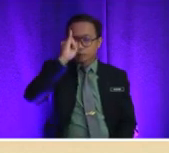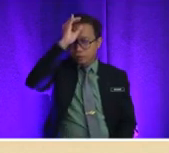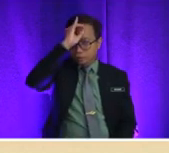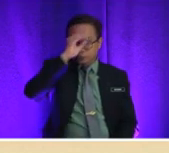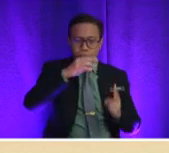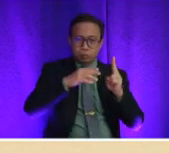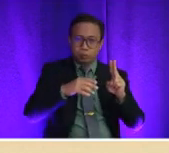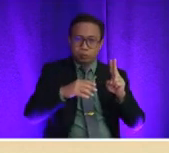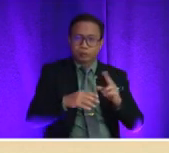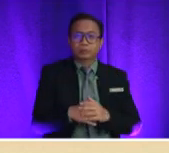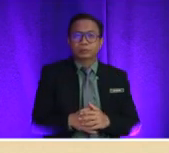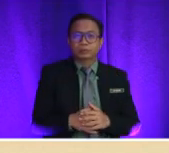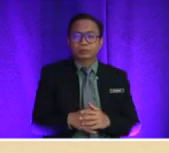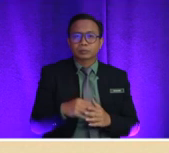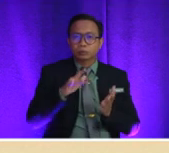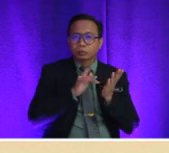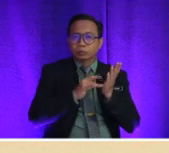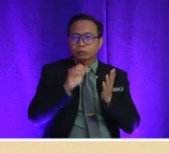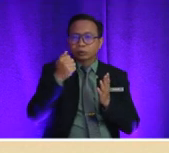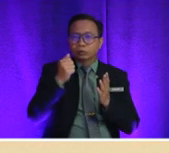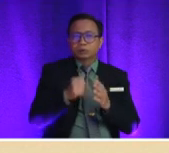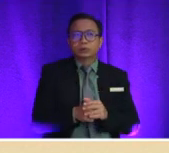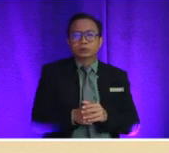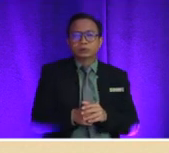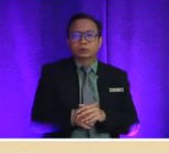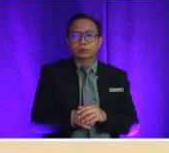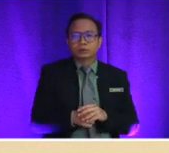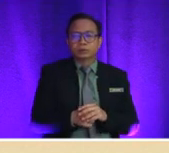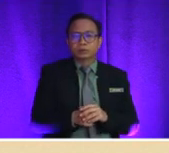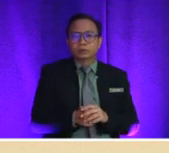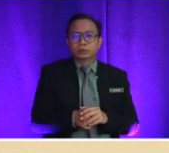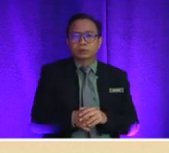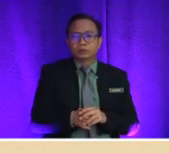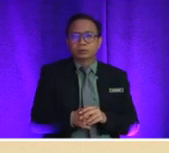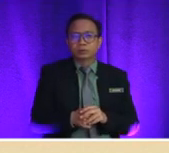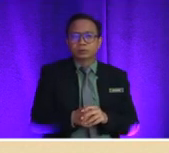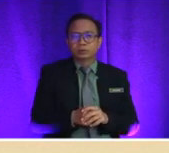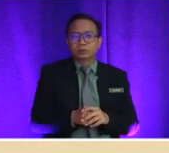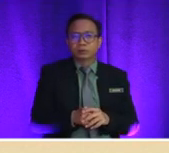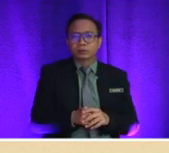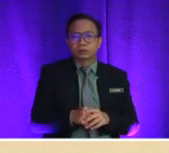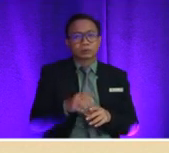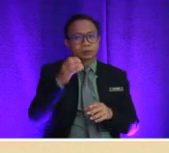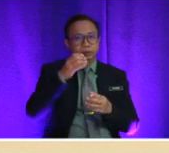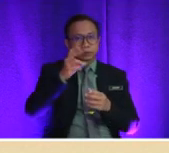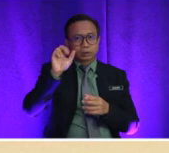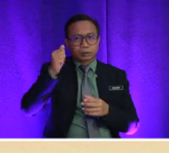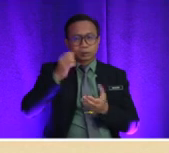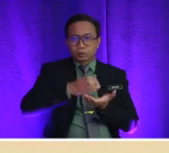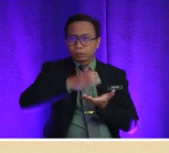2500 Ubat 10 Ringgit Oke jadi tak kawannya Oke dan pakai hanya 10 botol saja